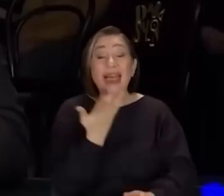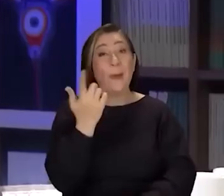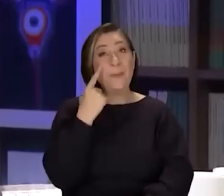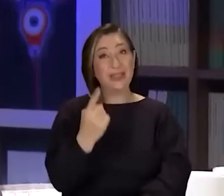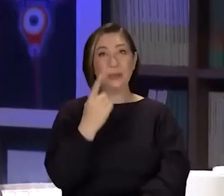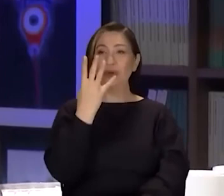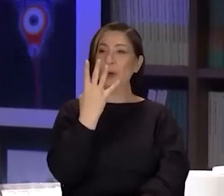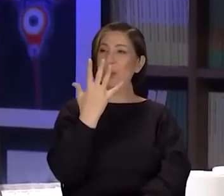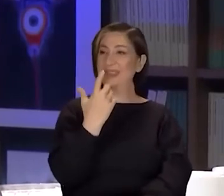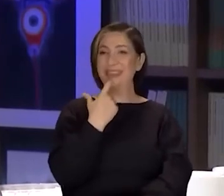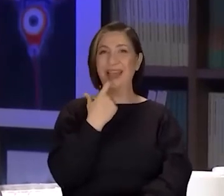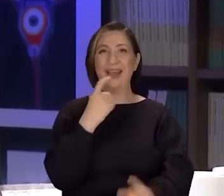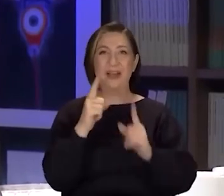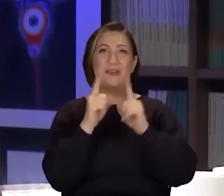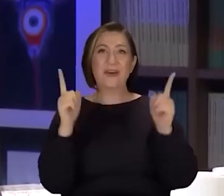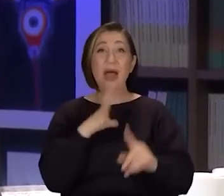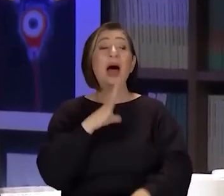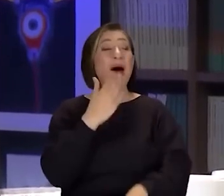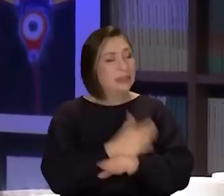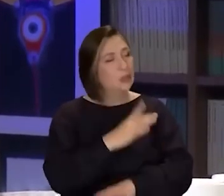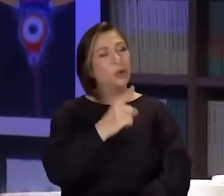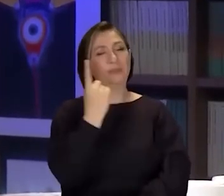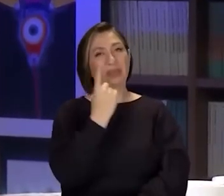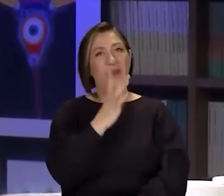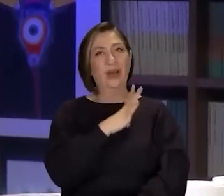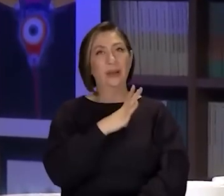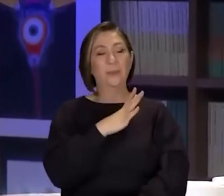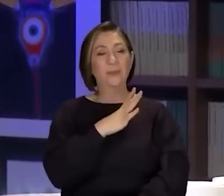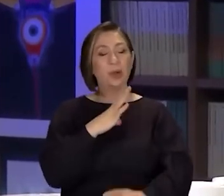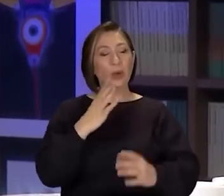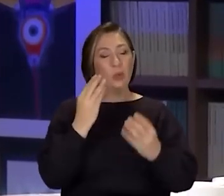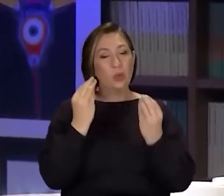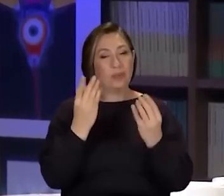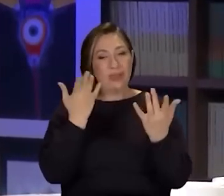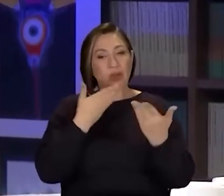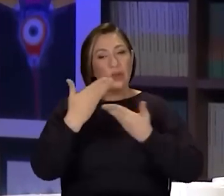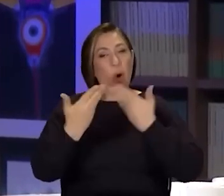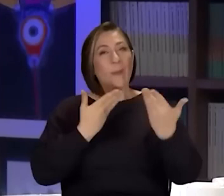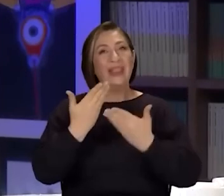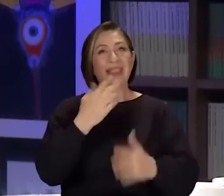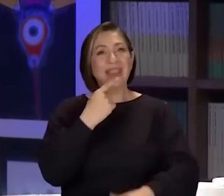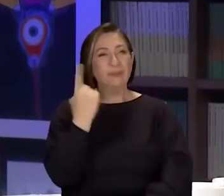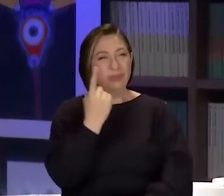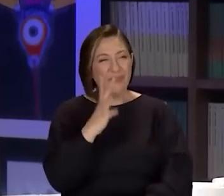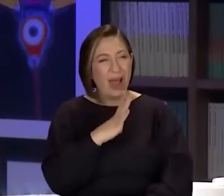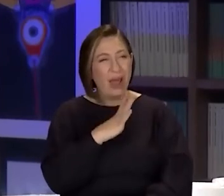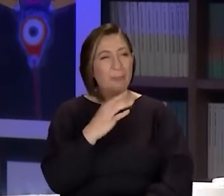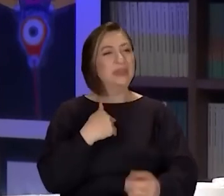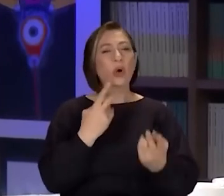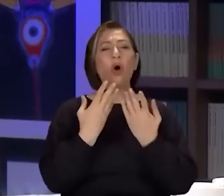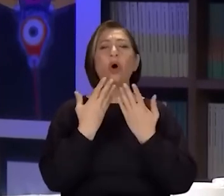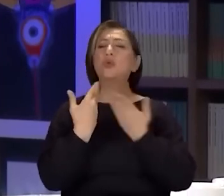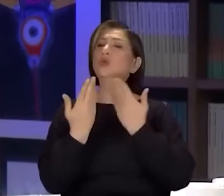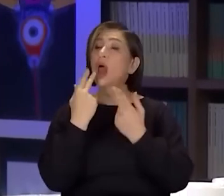seneye. Ya aslında şöyle bir durum var. Yani security sohbet denen şey var ya. Bayılırım. Yani biz